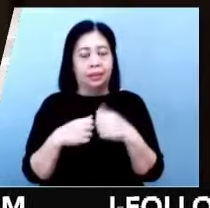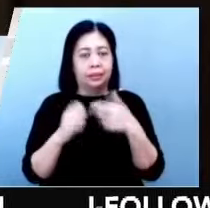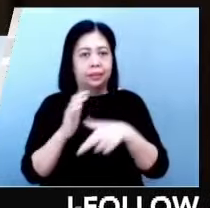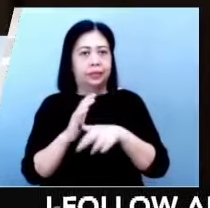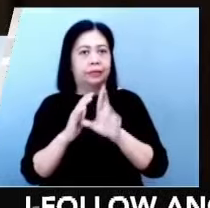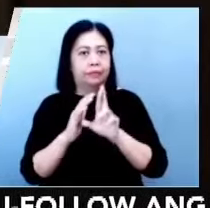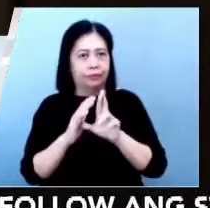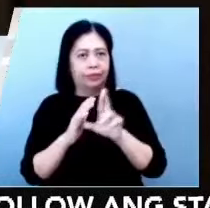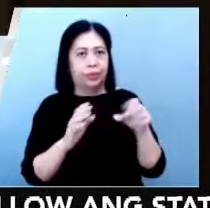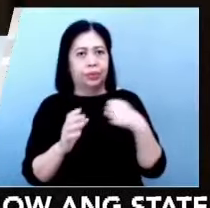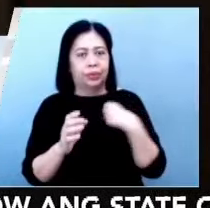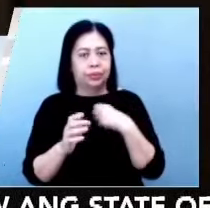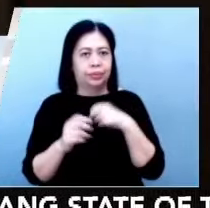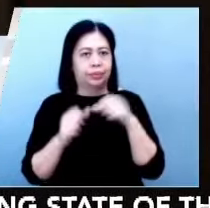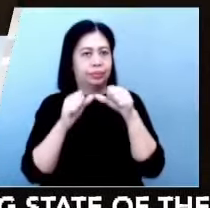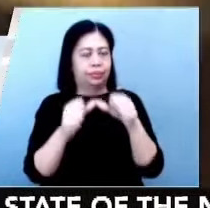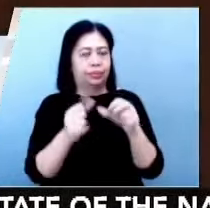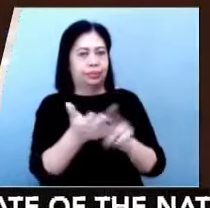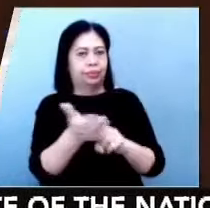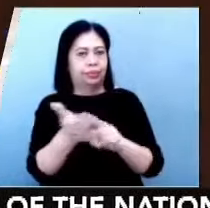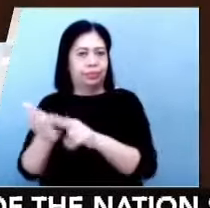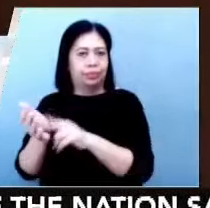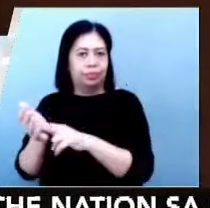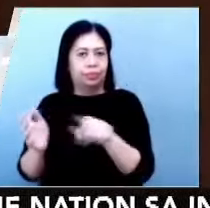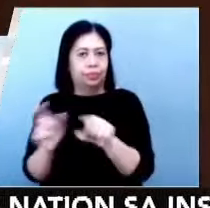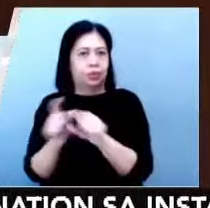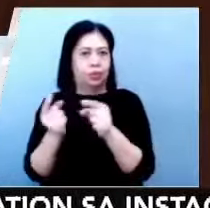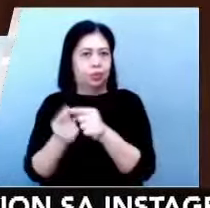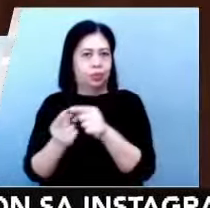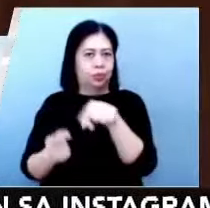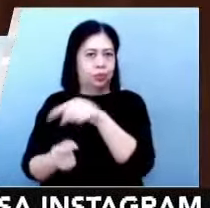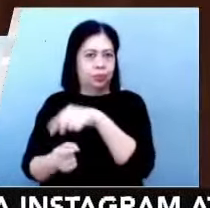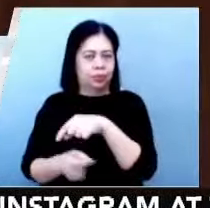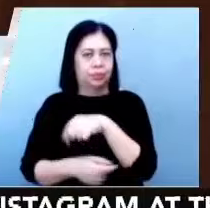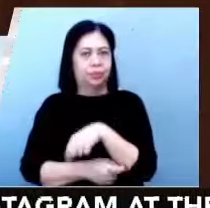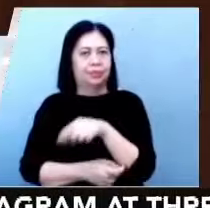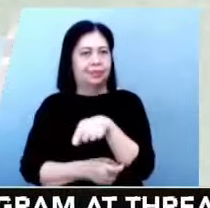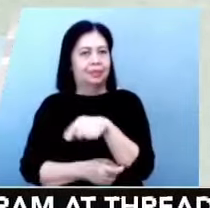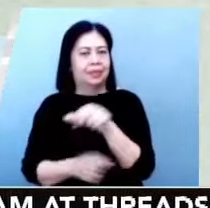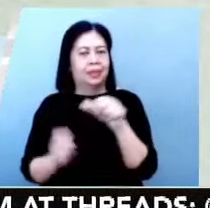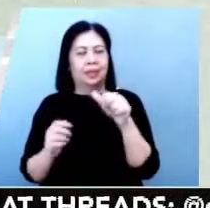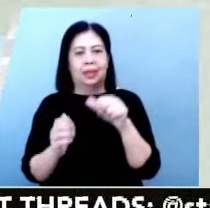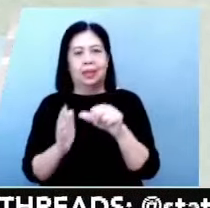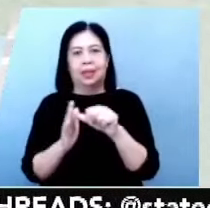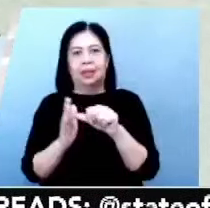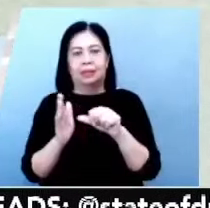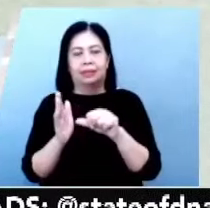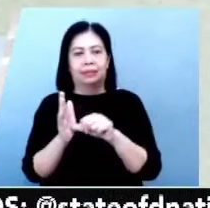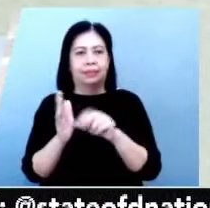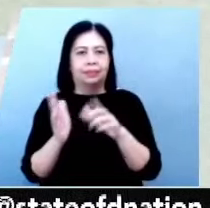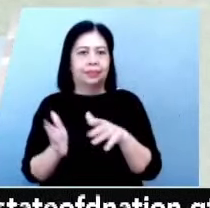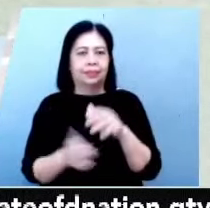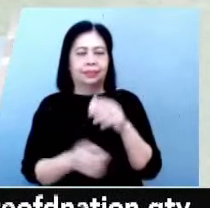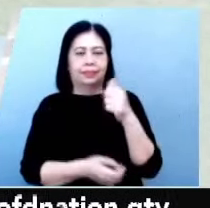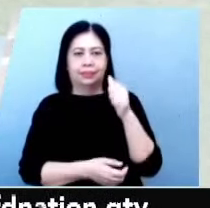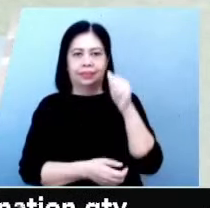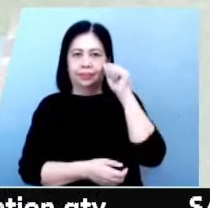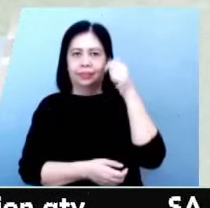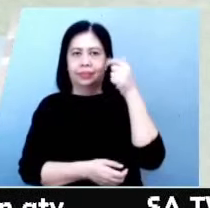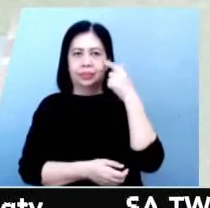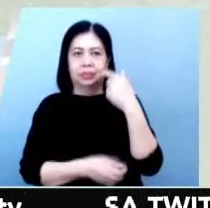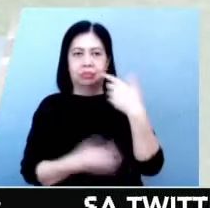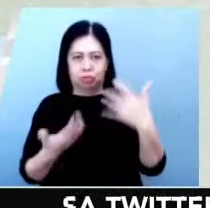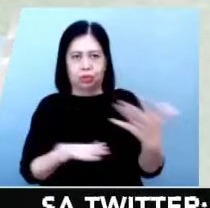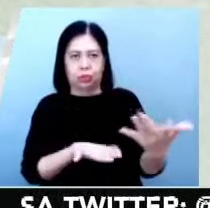ang signature campaign ng isang grupo. Ang grupo ni na Attorney Alfredo Garbin, nakakalap na raw ng pirma ng 3% ng